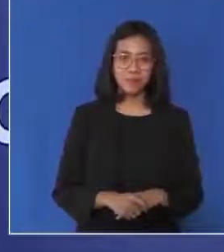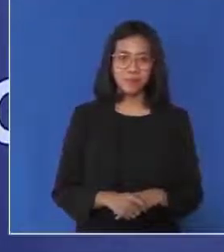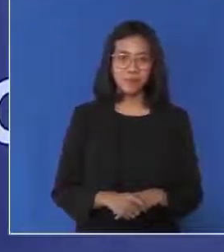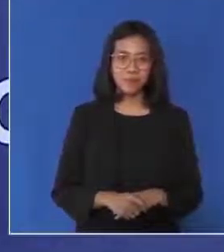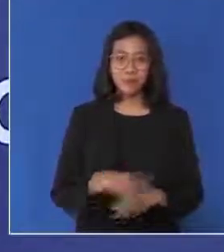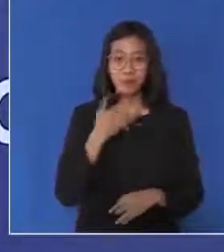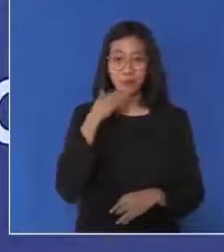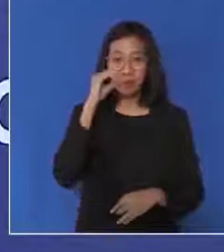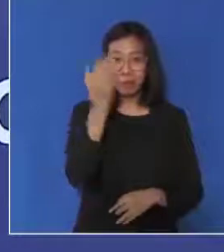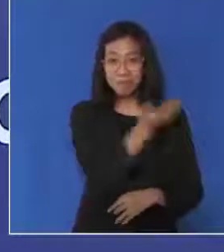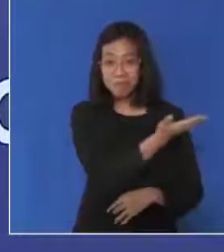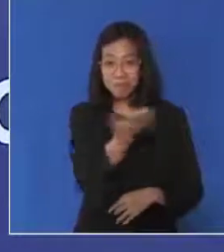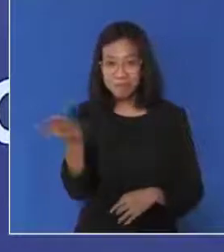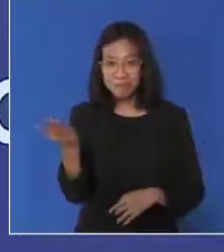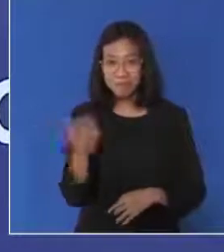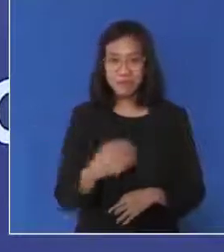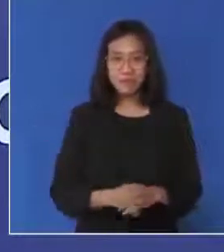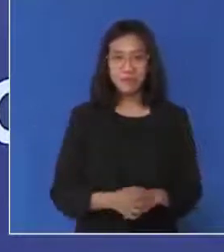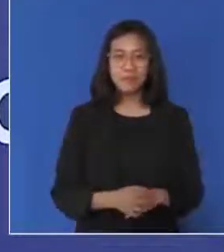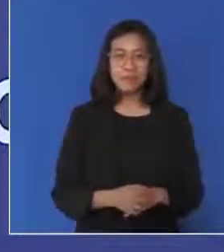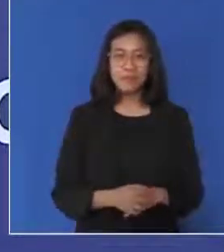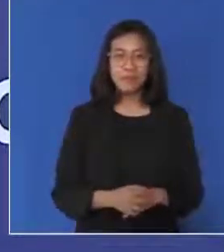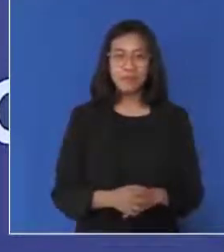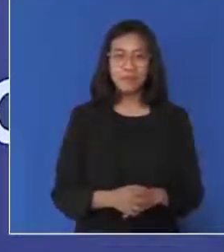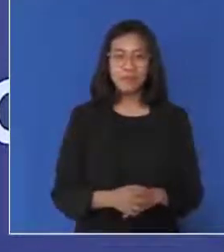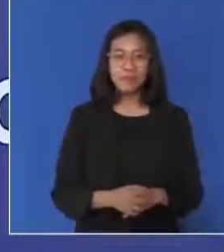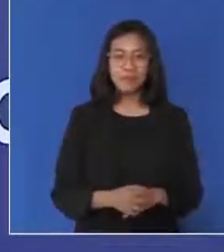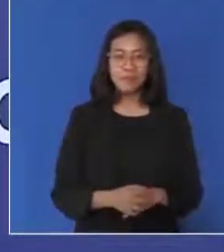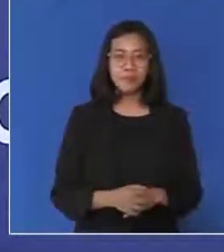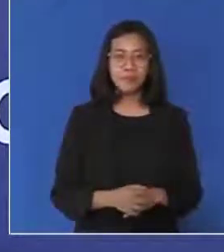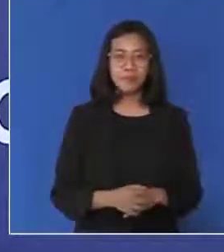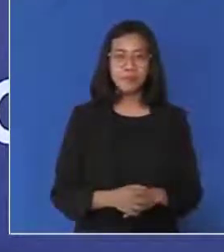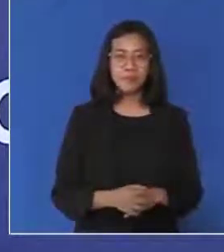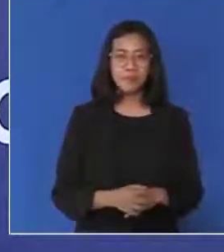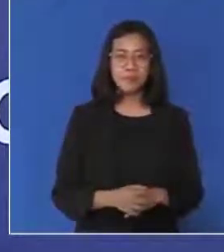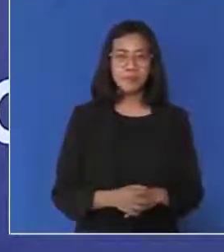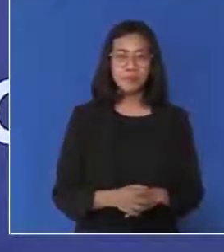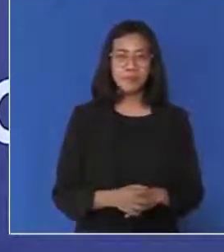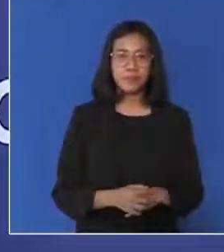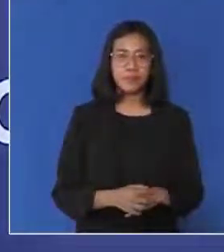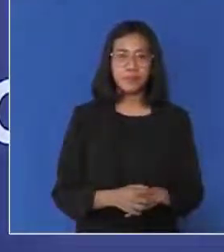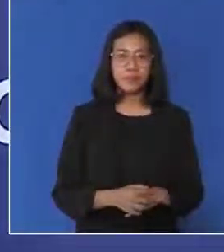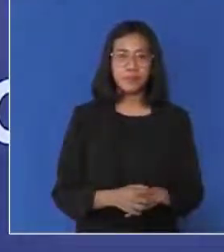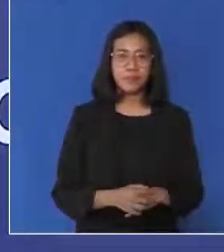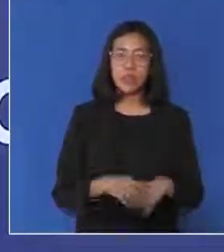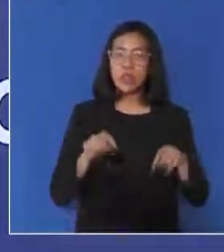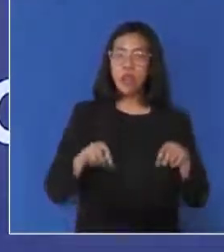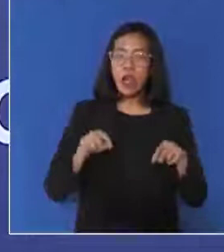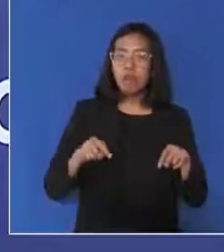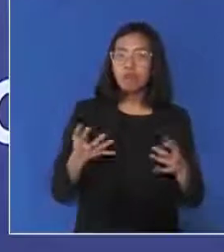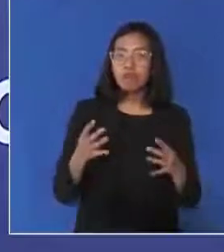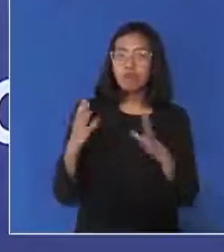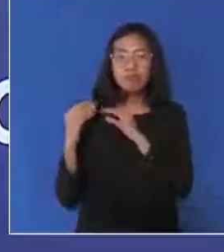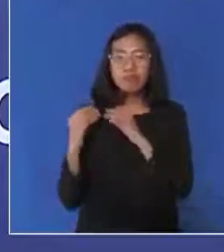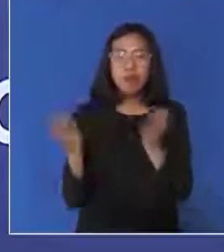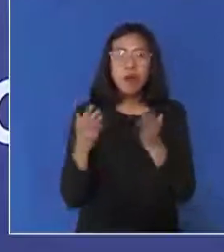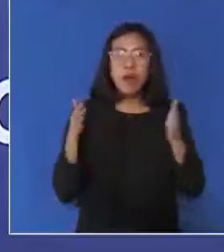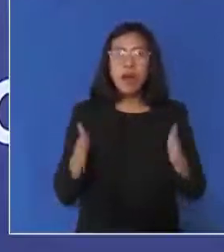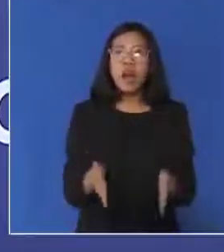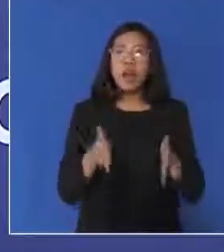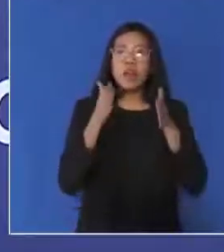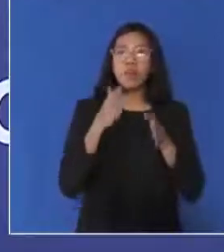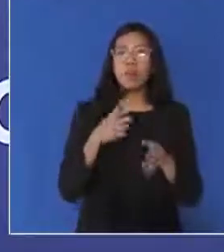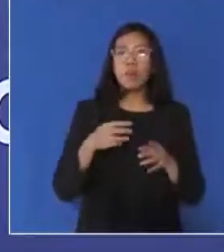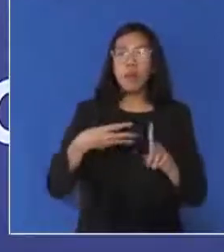Oh ya selamat pagi ke Ayo kita sekarang sedang berada tahun sembari gedung bpbk BNPB